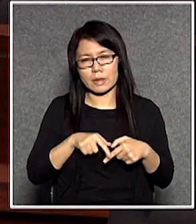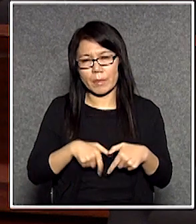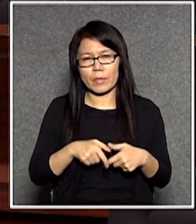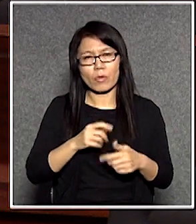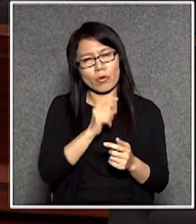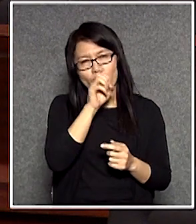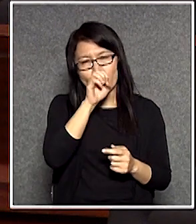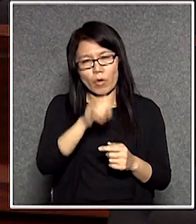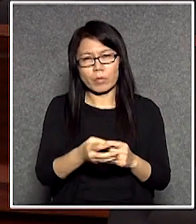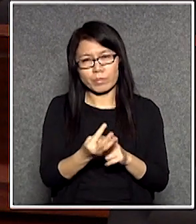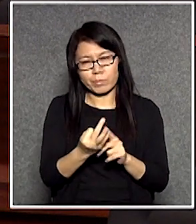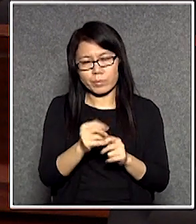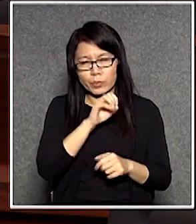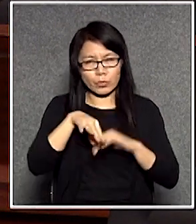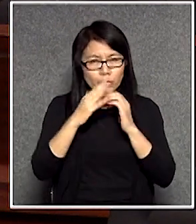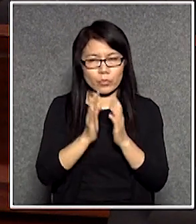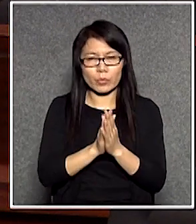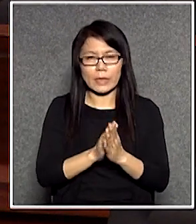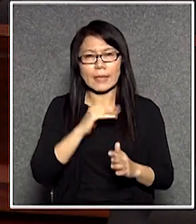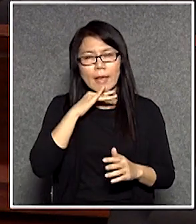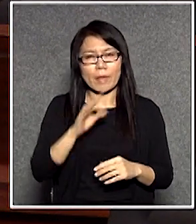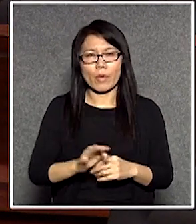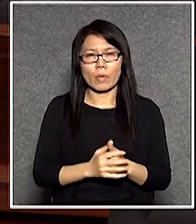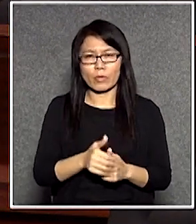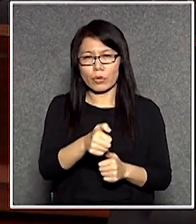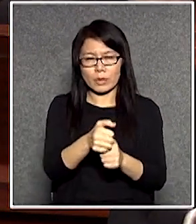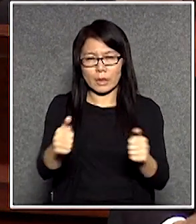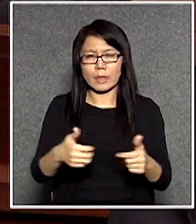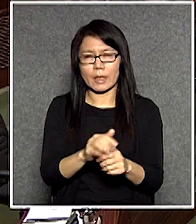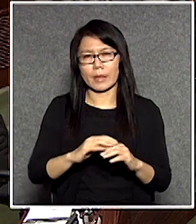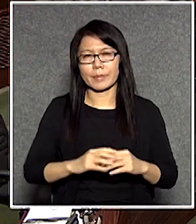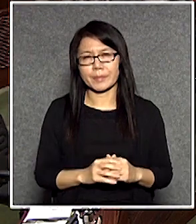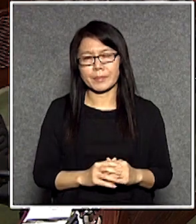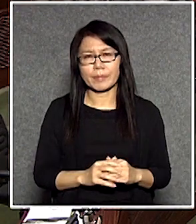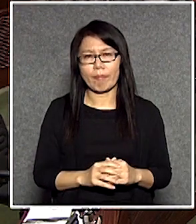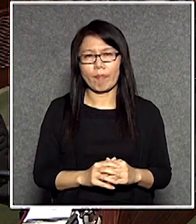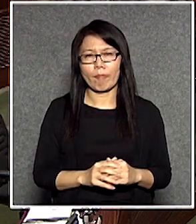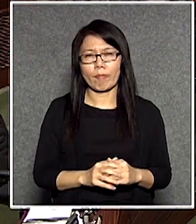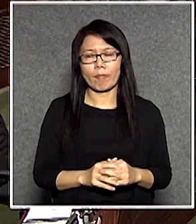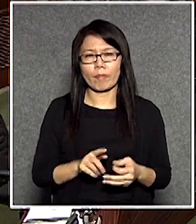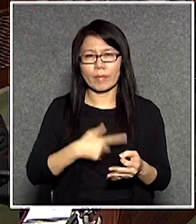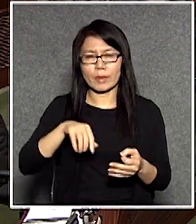句話都係絕無虛言，多謝大家。 陳鑑林議員。